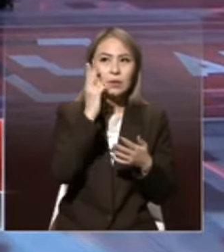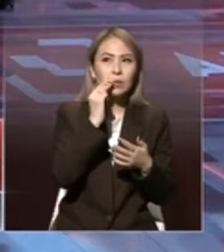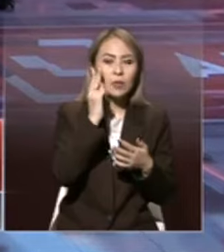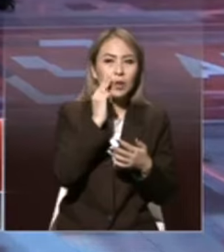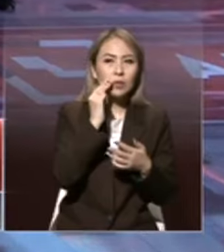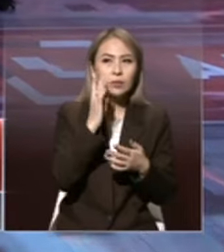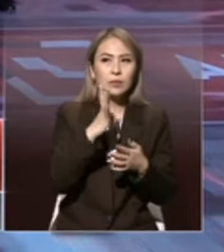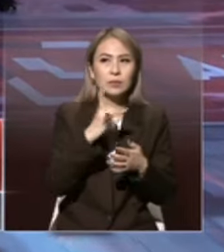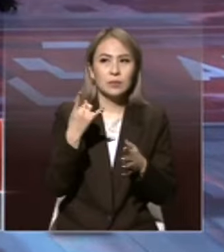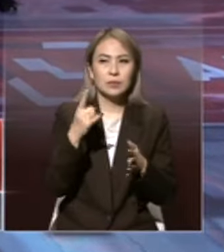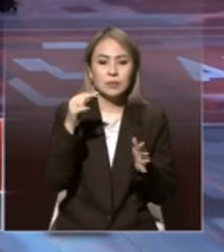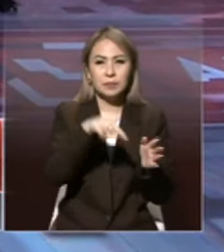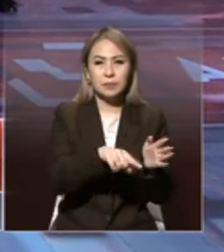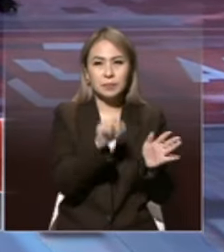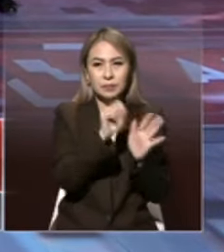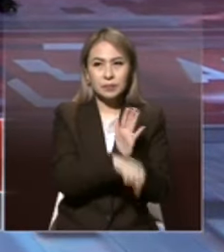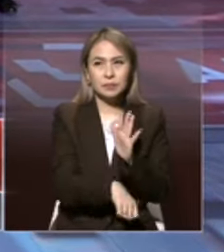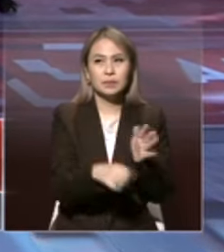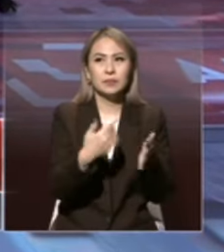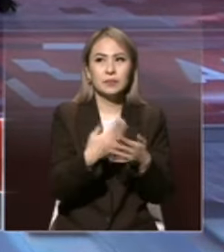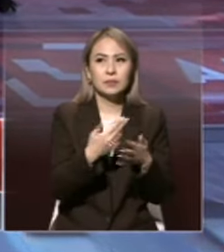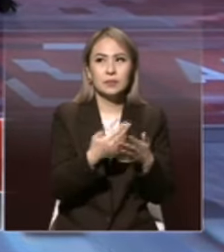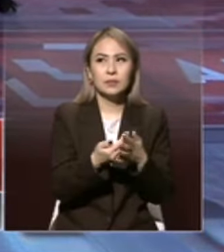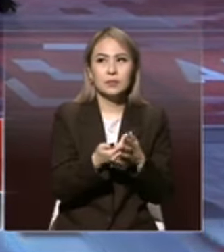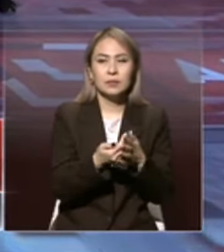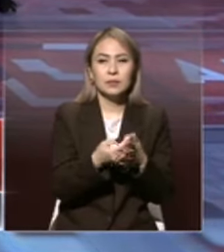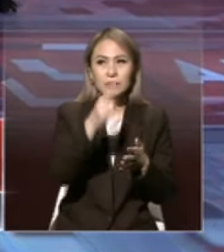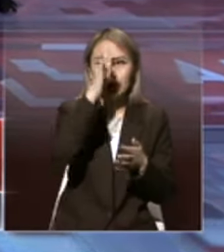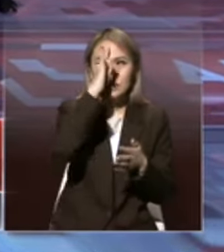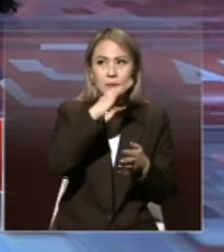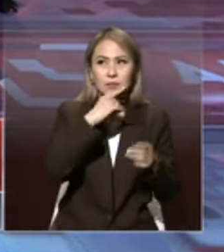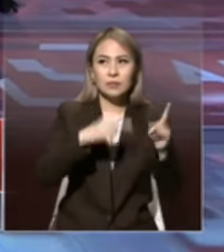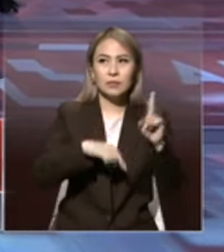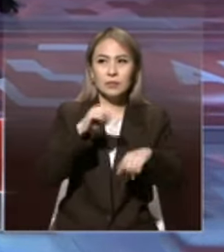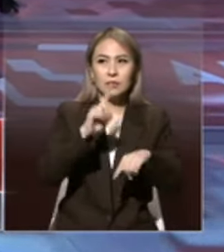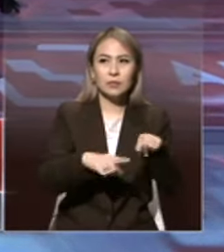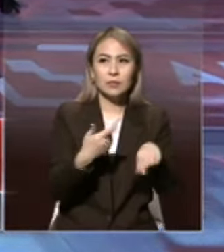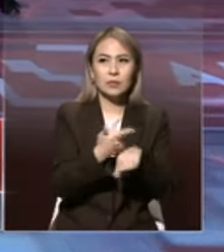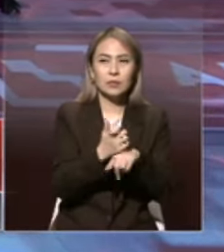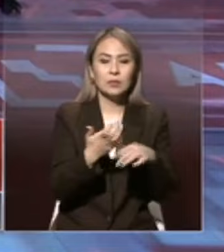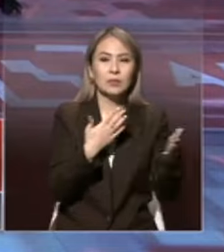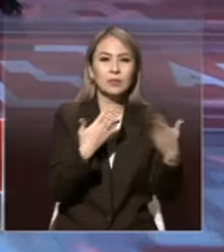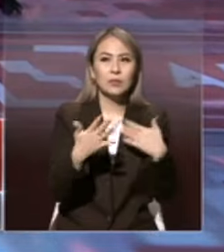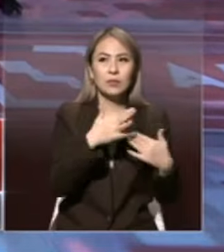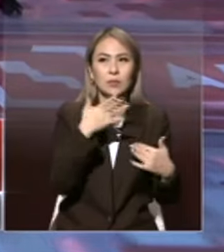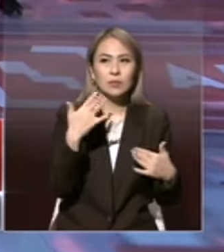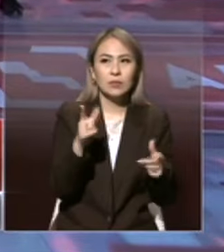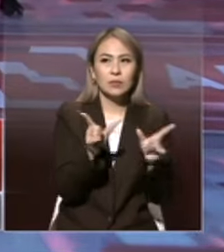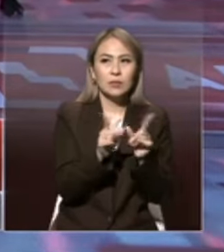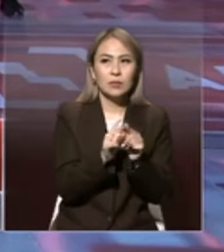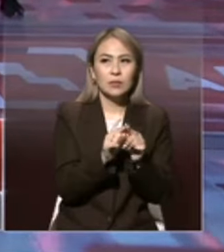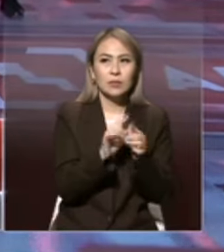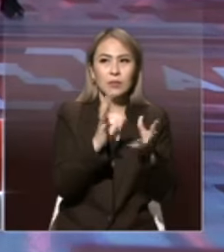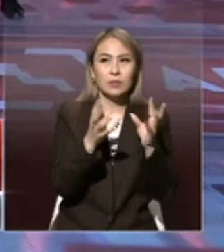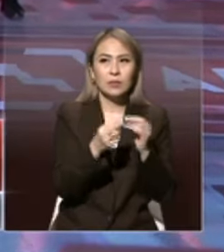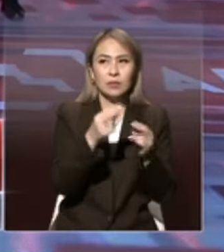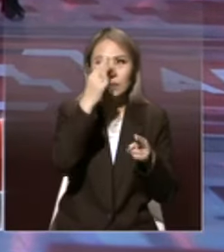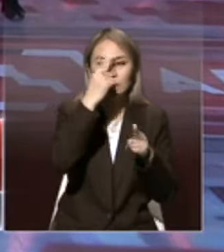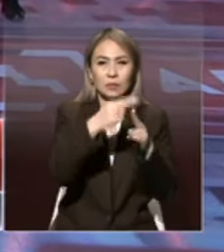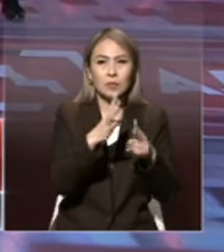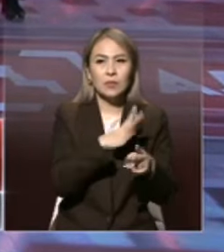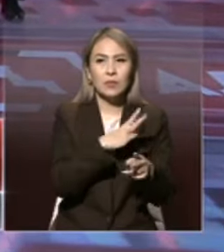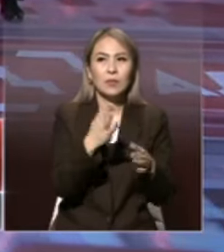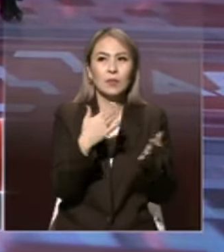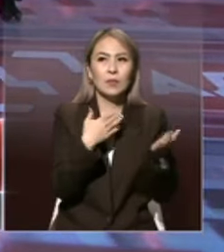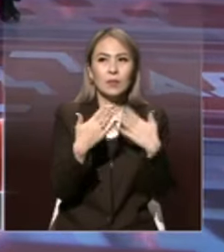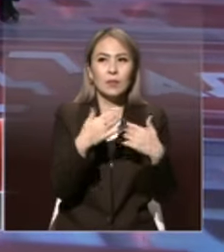баласы бір-бірін өлтіреді. Мысалға біздің қазақта туыстық қатынас өте көп. әкелері бірге туған ағайынды жігіттердің арасында болған